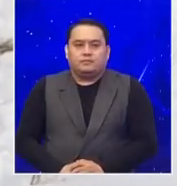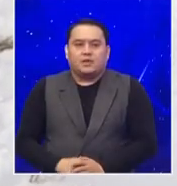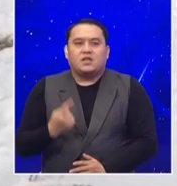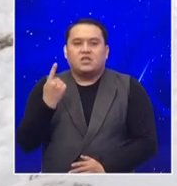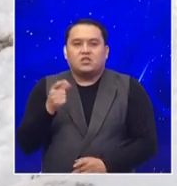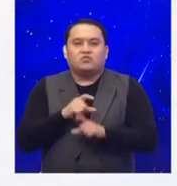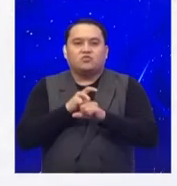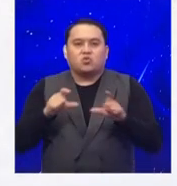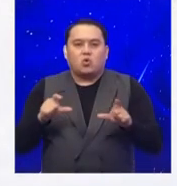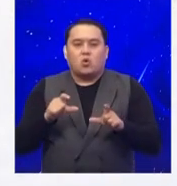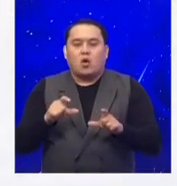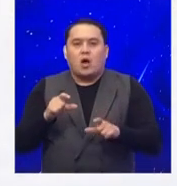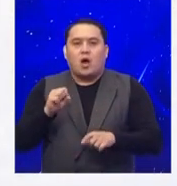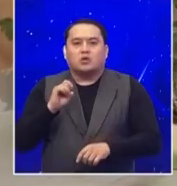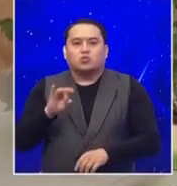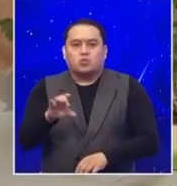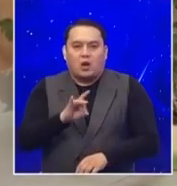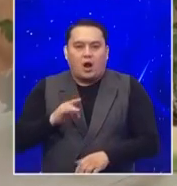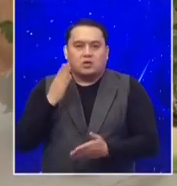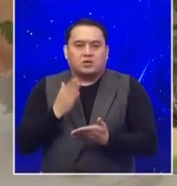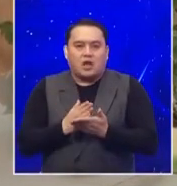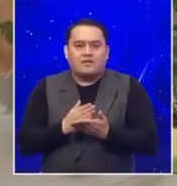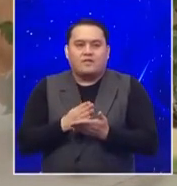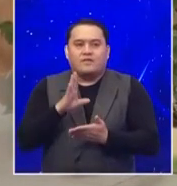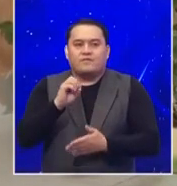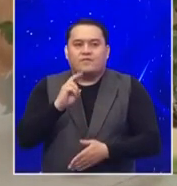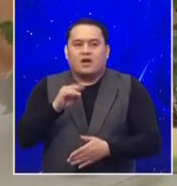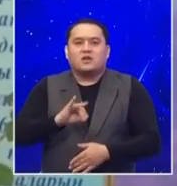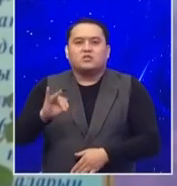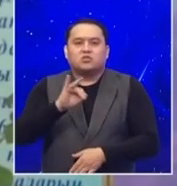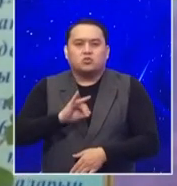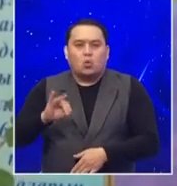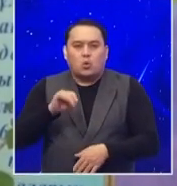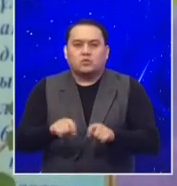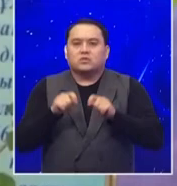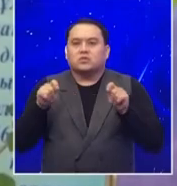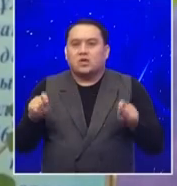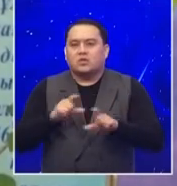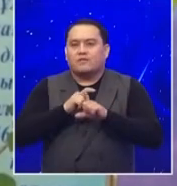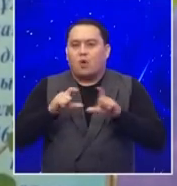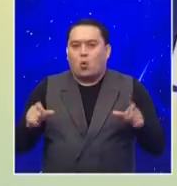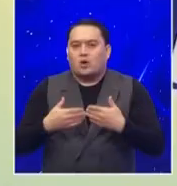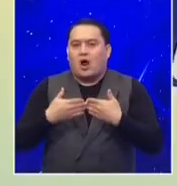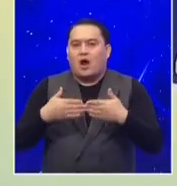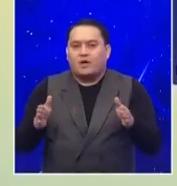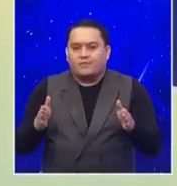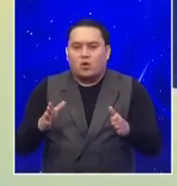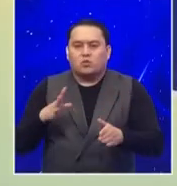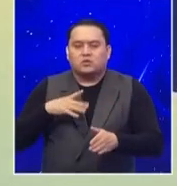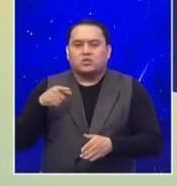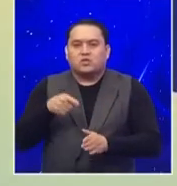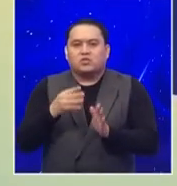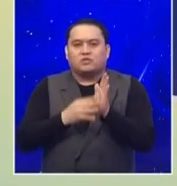Единственная школа в селе Кугузек Аксусского района имеет почти вековую историю. Образовательное учреждение распахнуло свои двери еще